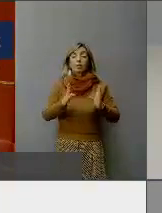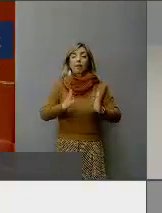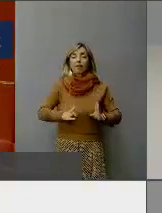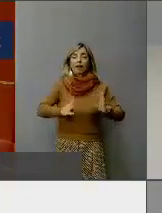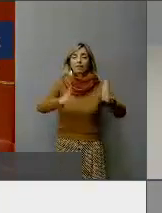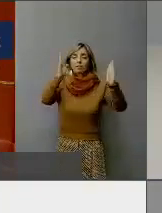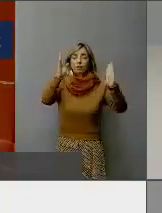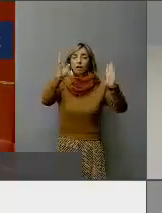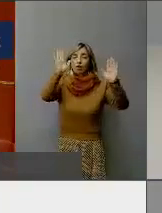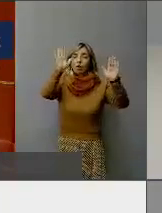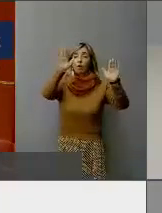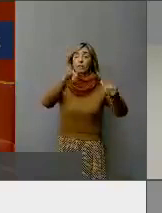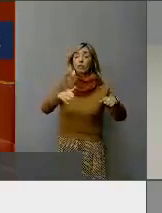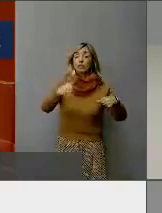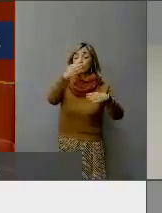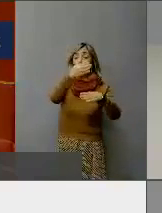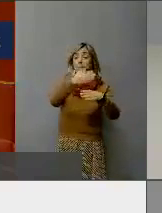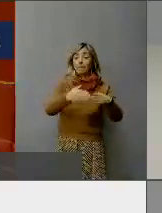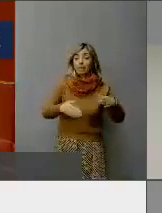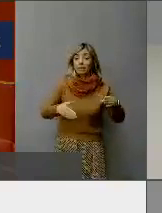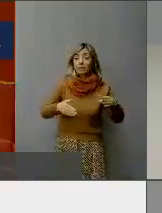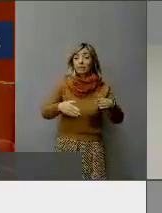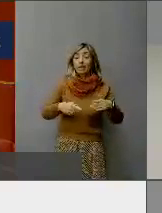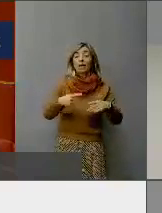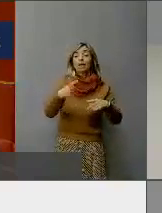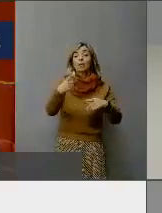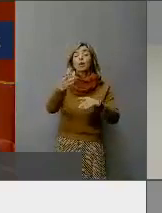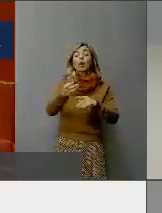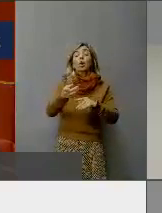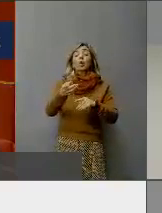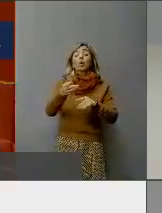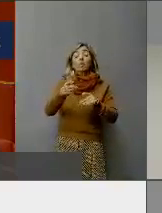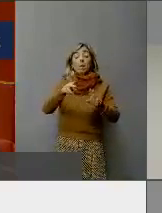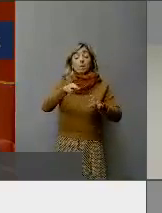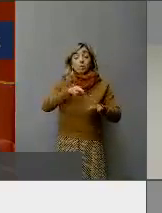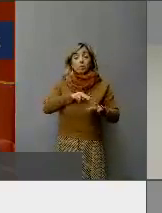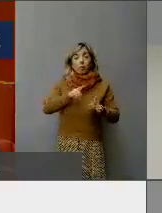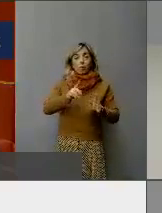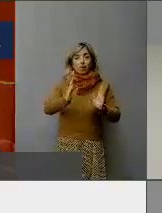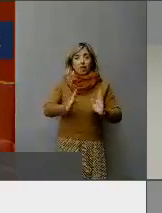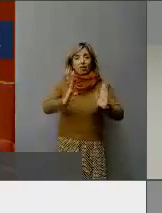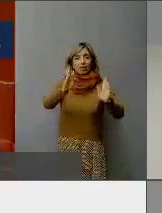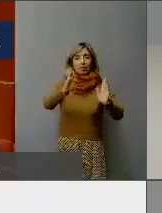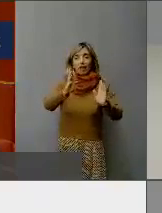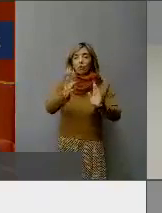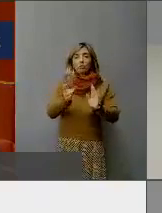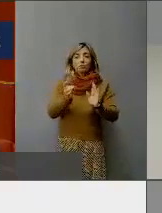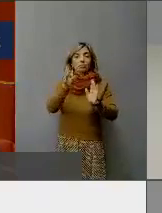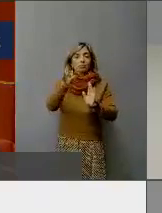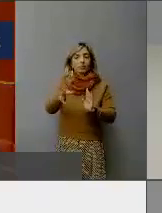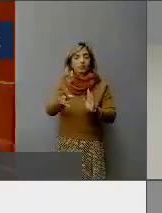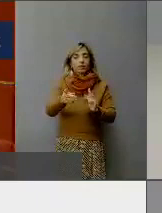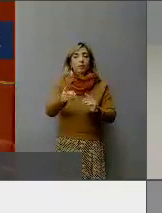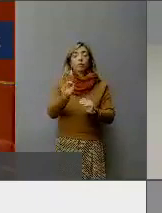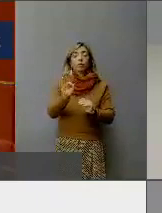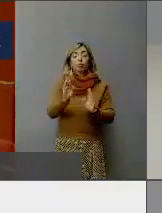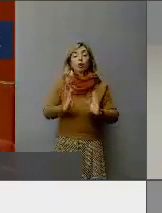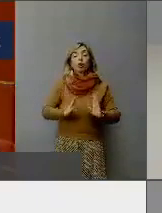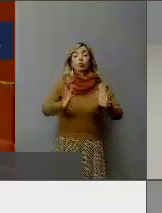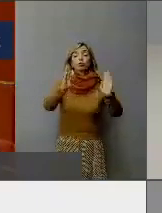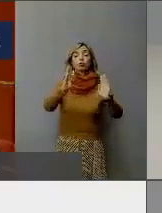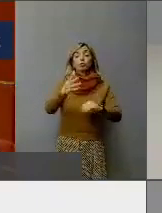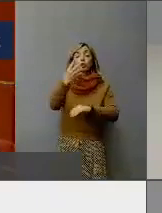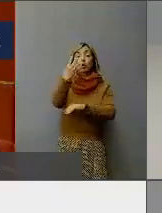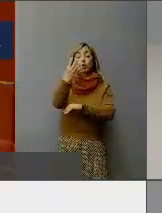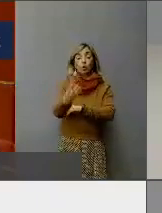con un esproprio rivolto nei confronti di un civico e nei confronti del civico numero 4 tale